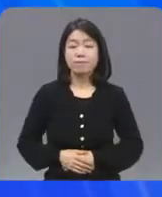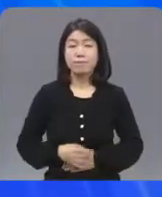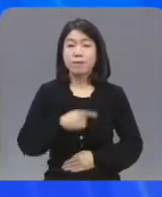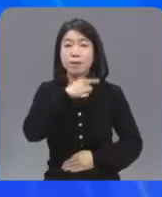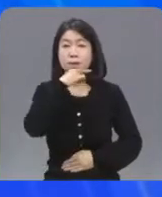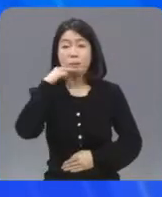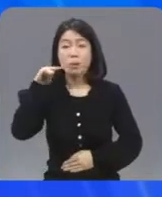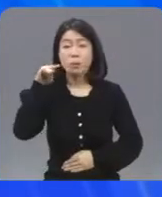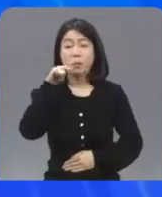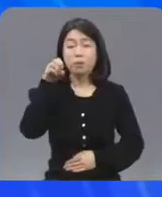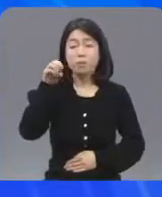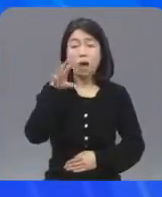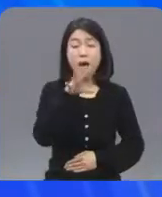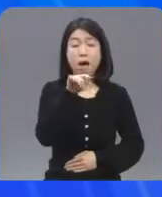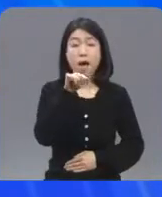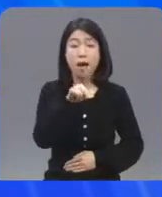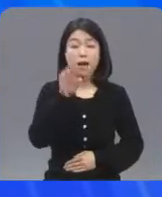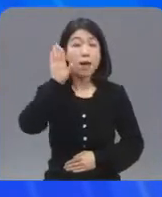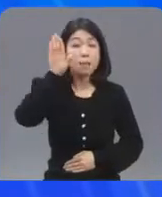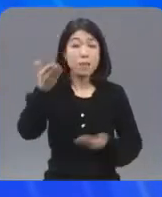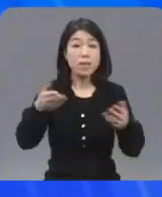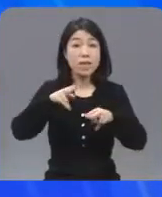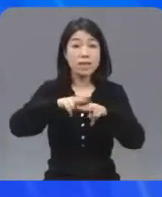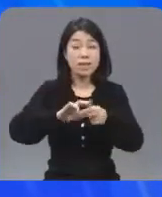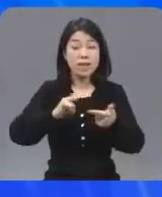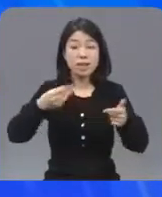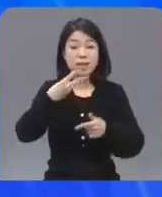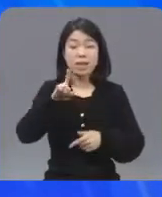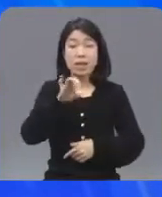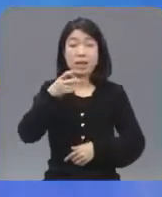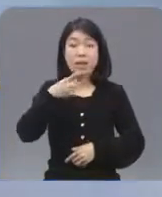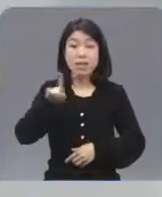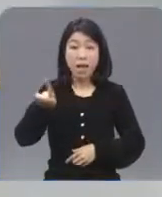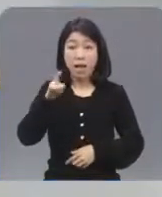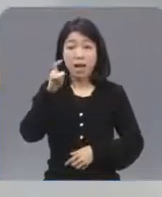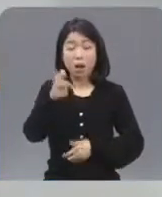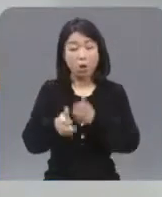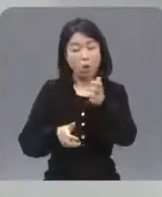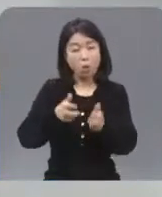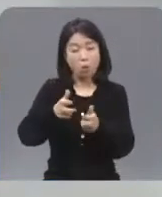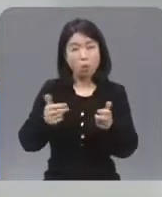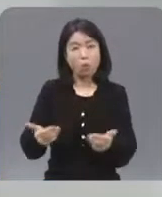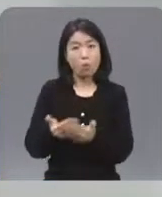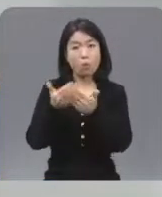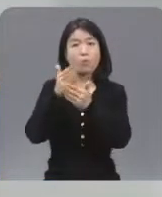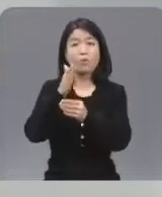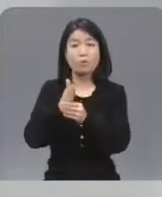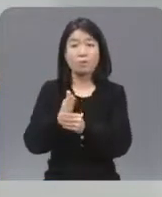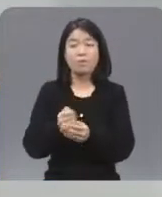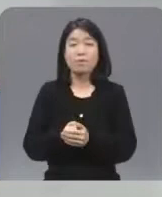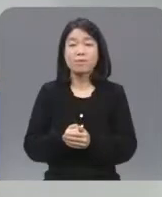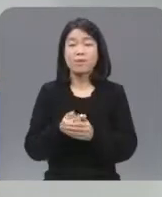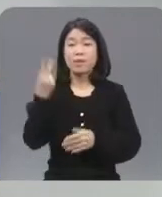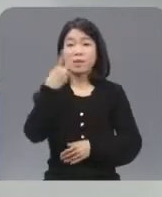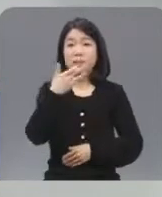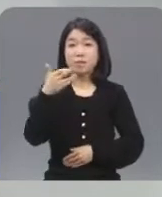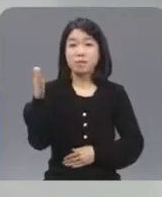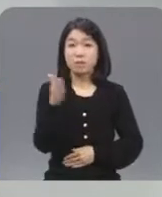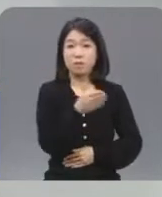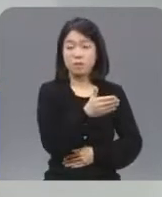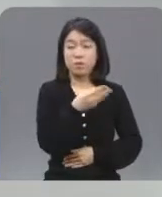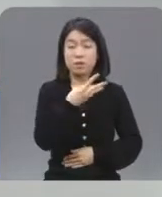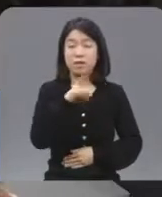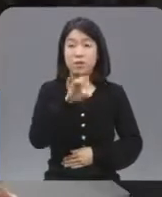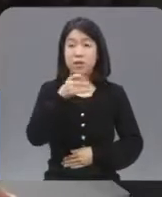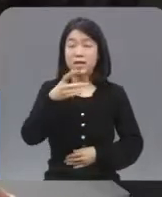레이저를 활용한 미래 먹거리 기술인 라이다 기술이 지원 업체들이 성과를 내고 있습니다. 광주시는 2018년부터